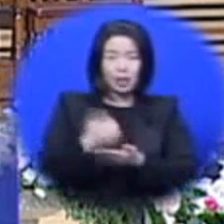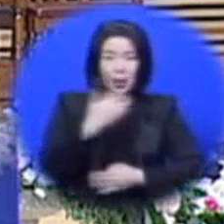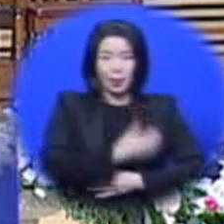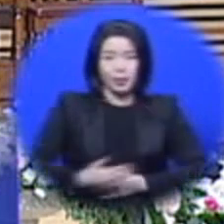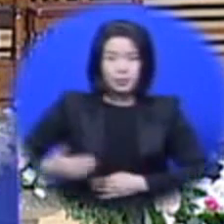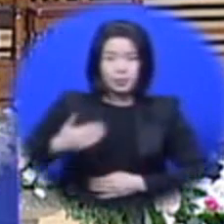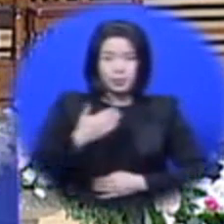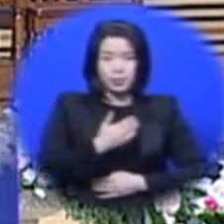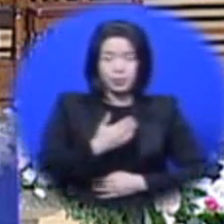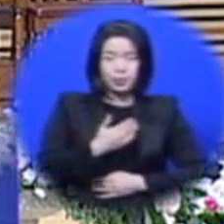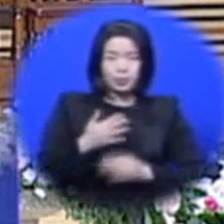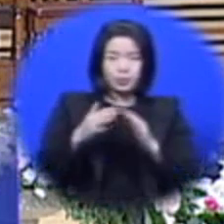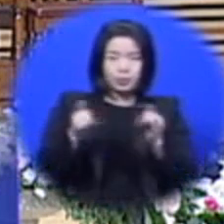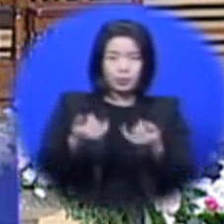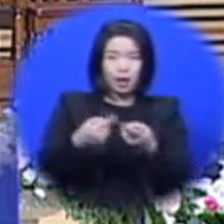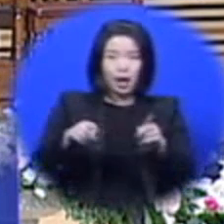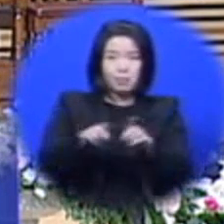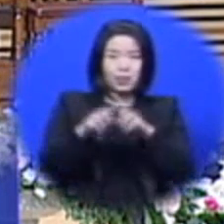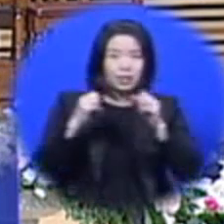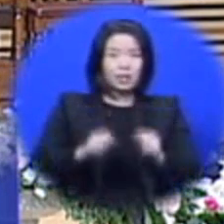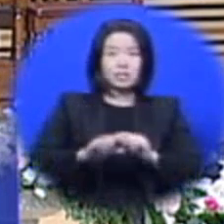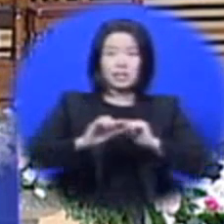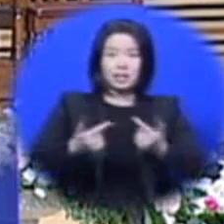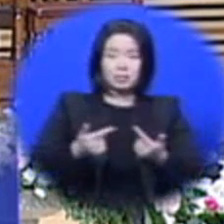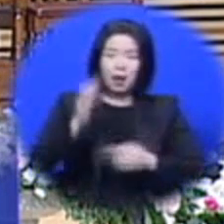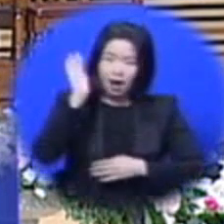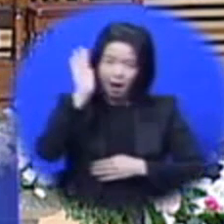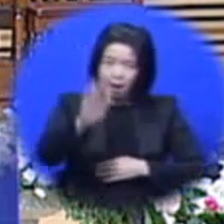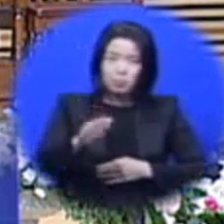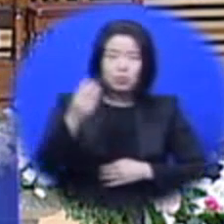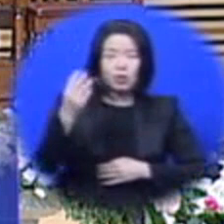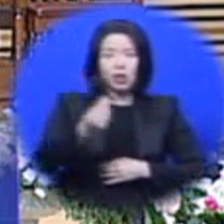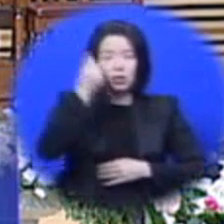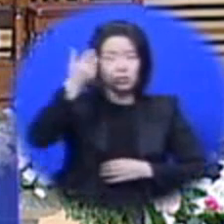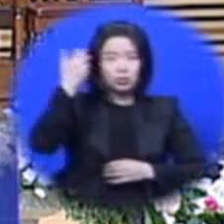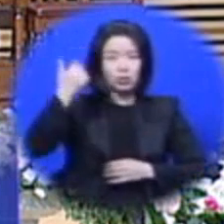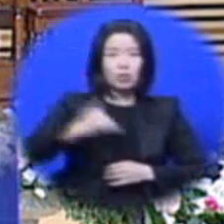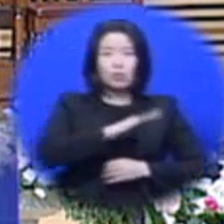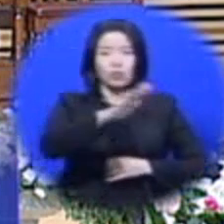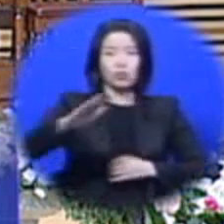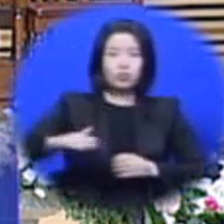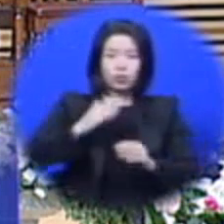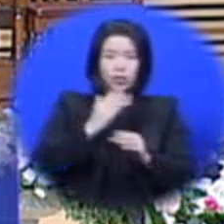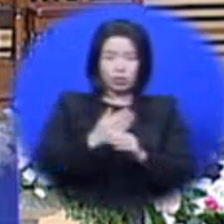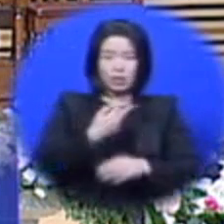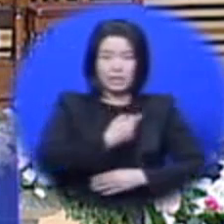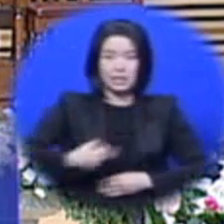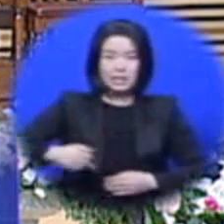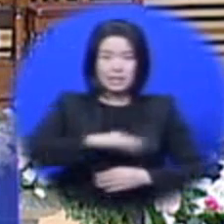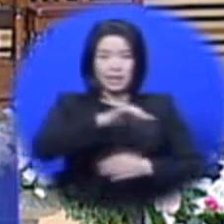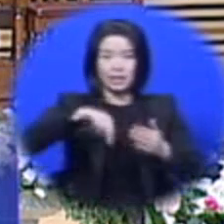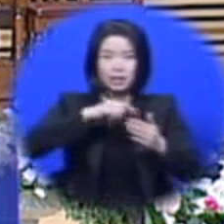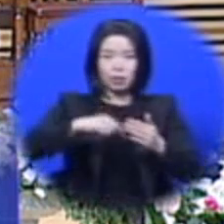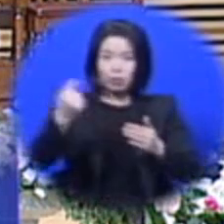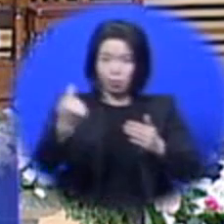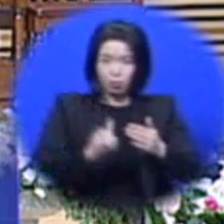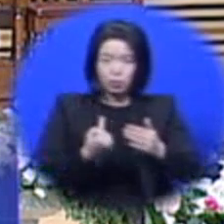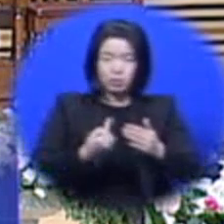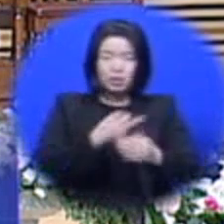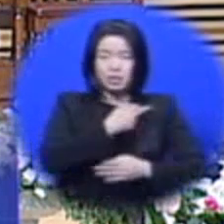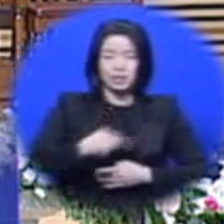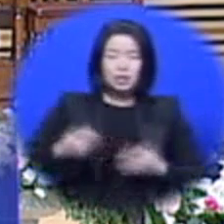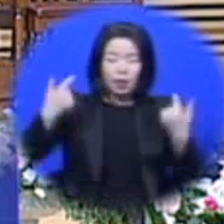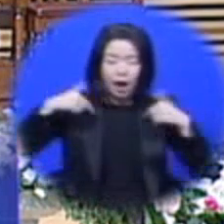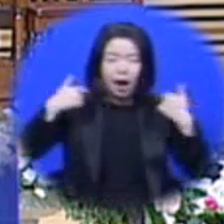육신으로 같이 계시지는 않지만, 이제 성령으로 우리 가운데, 제자들 가운데 오셔서 제자들과 늘